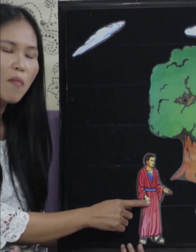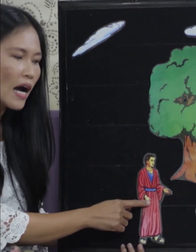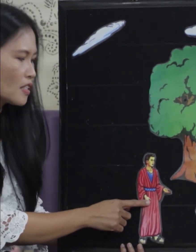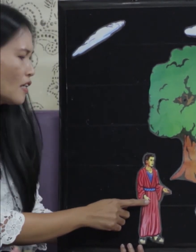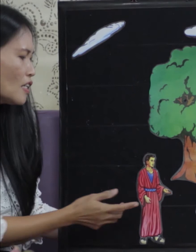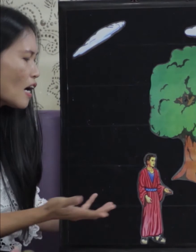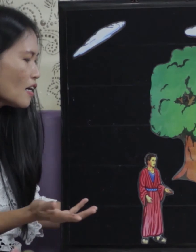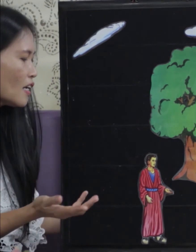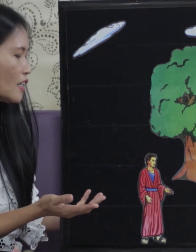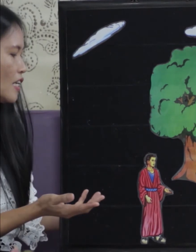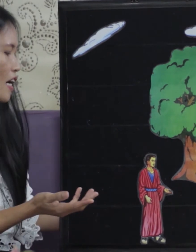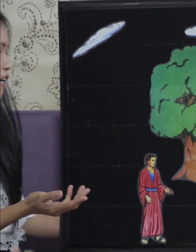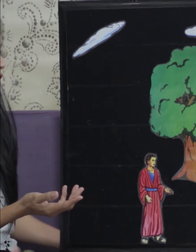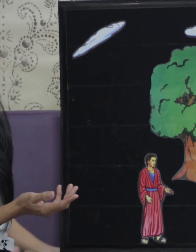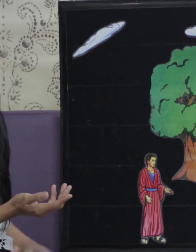saya ini lemah, saya